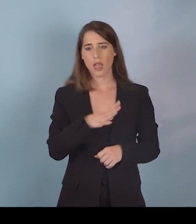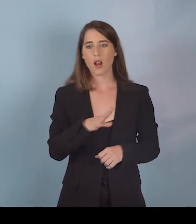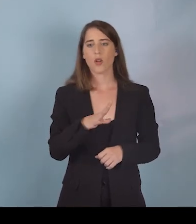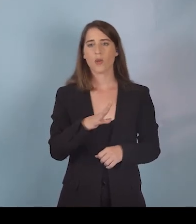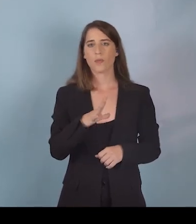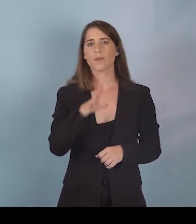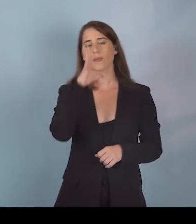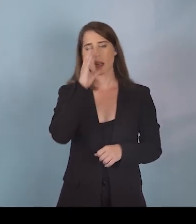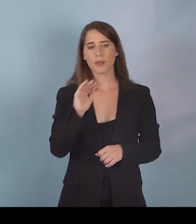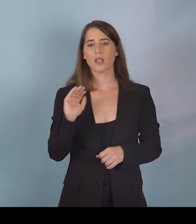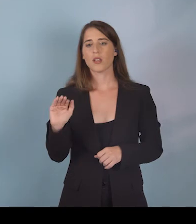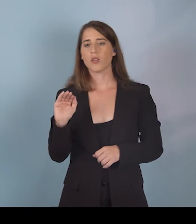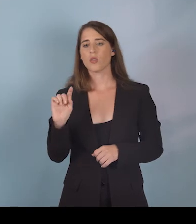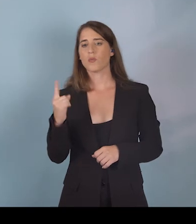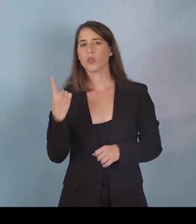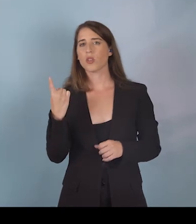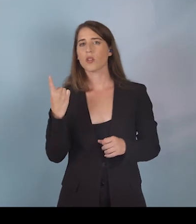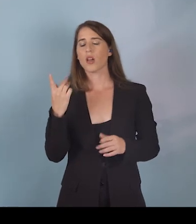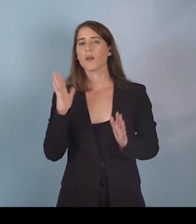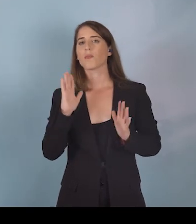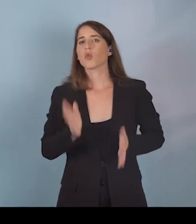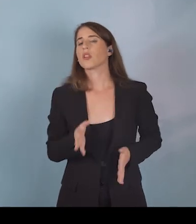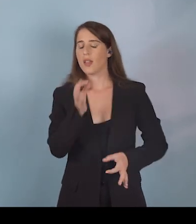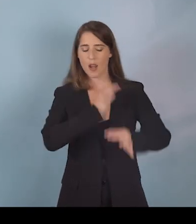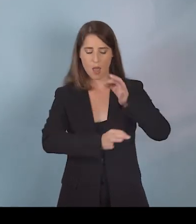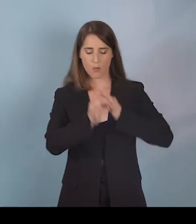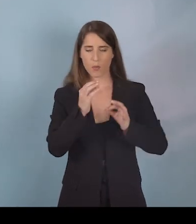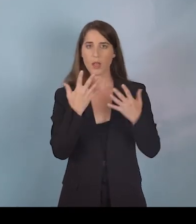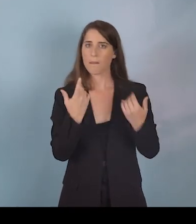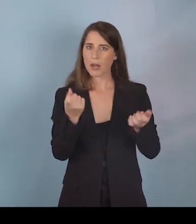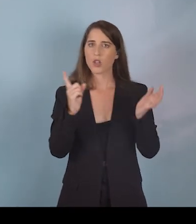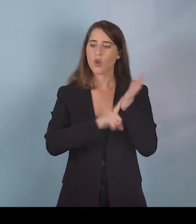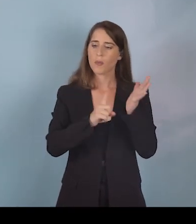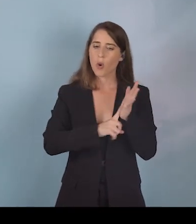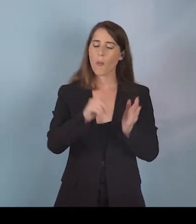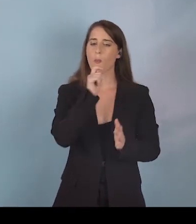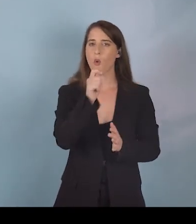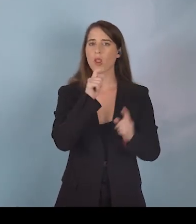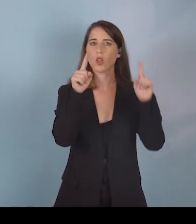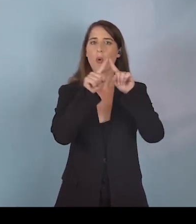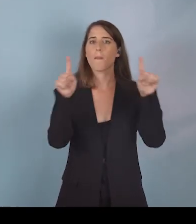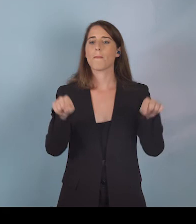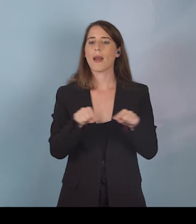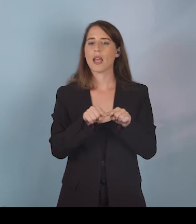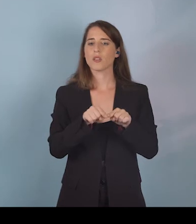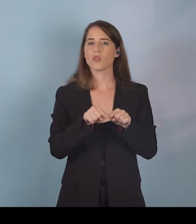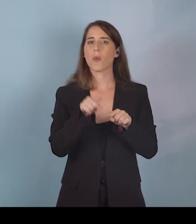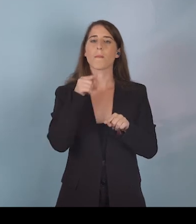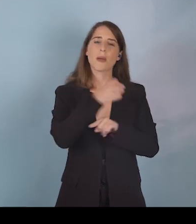Να ρωτήσω πρώτα, αν μπορείτε να μου πείτε, αν υπάρχει το νομικό ή πολιτικό πλαίσιο σε επίπεδο Ευρωπαϊκής